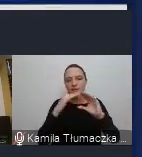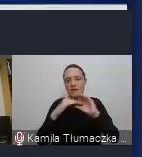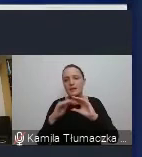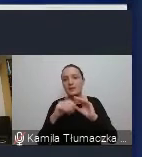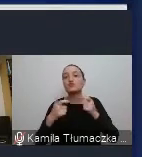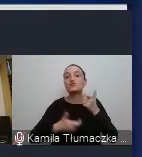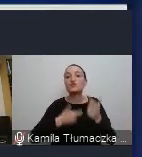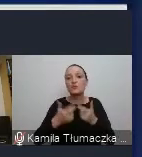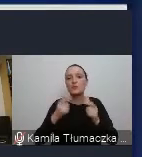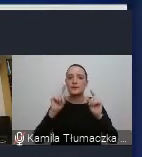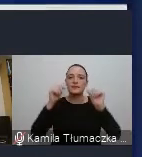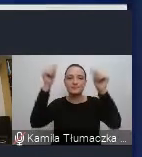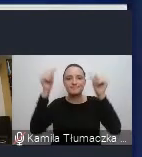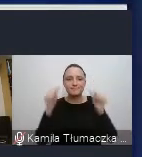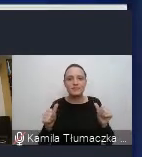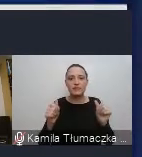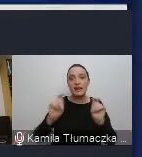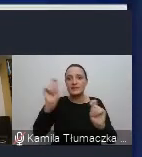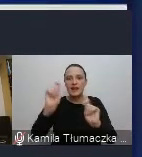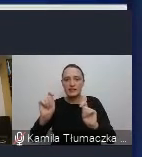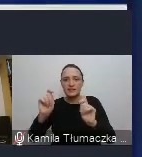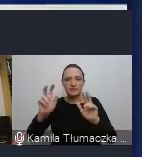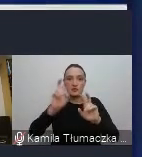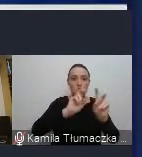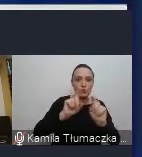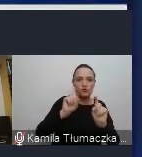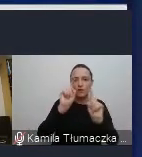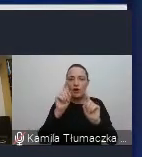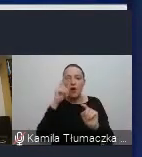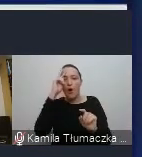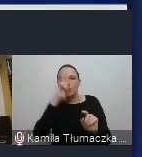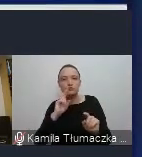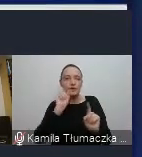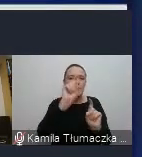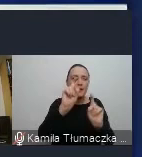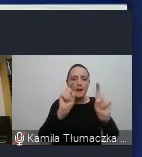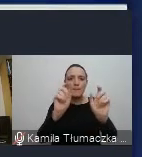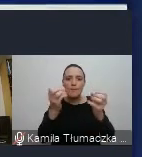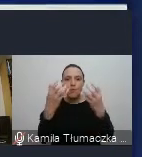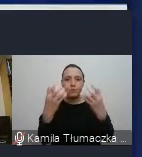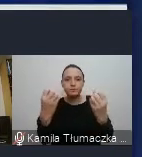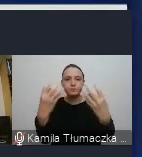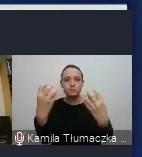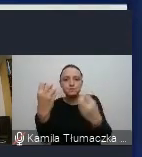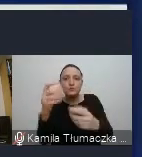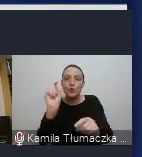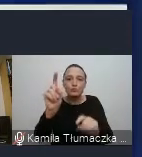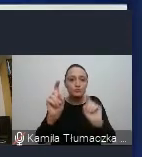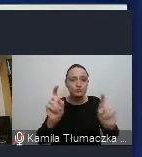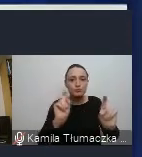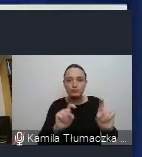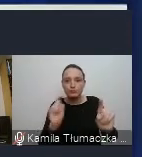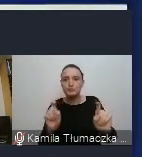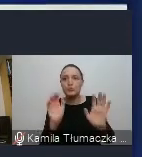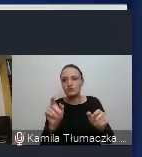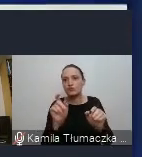taką ulotkę interaktywną, tutaj gdzie rodzic naciska te wszystkie takie pulsujące punkty, to są